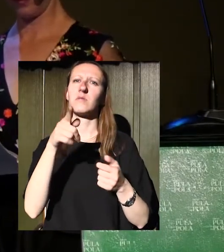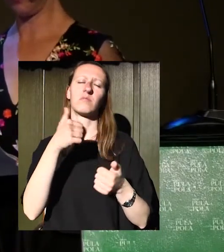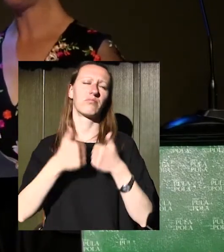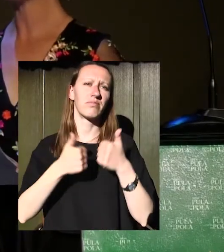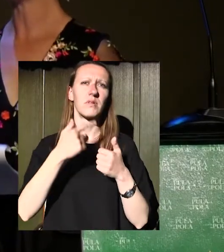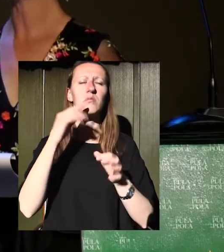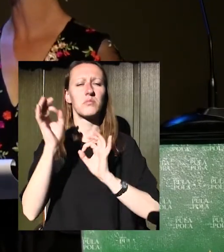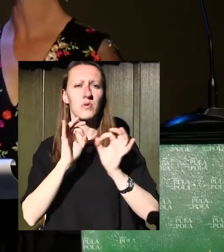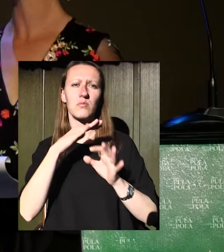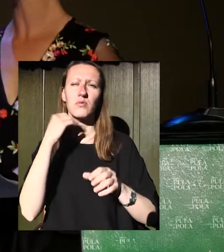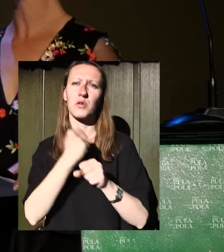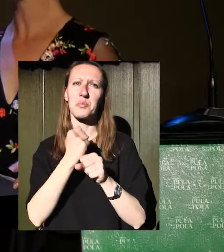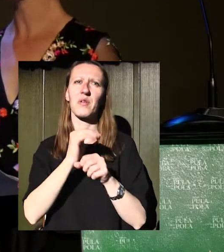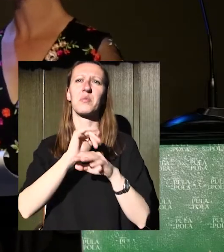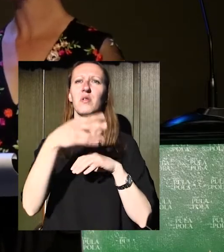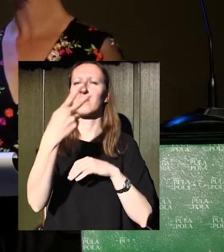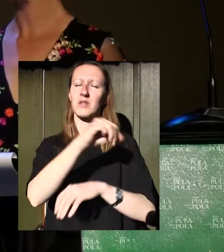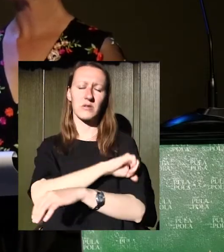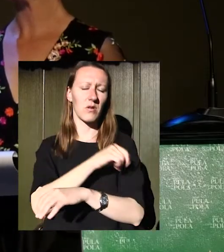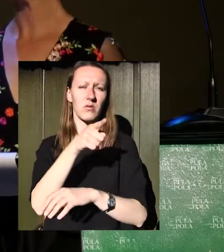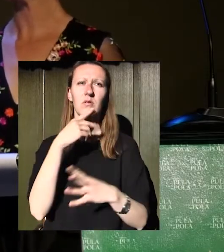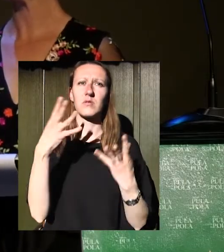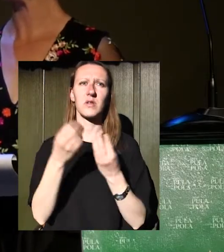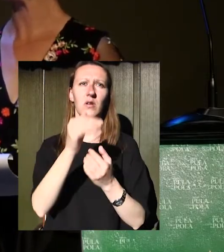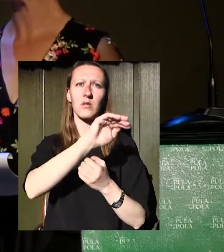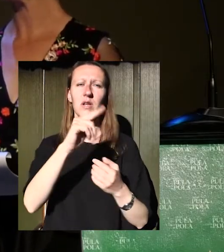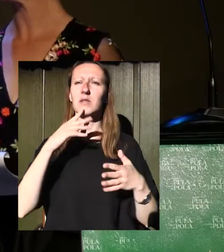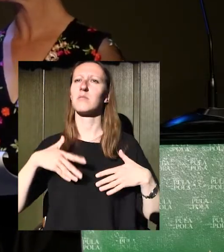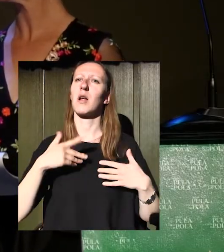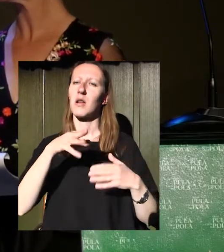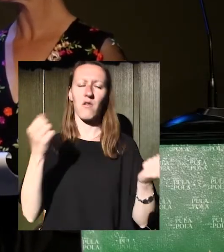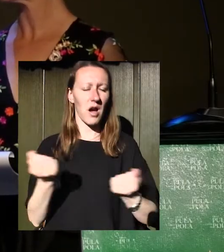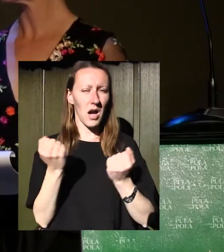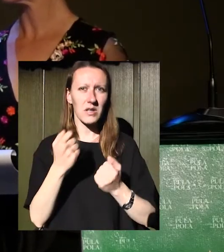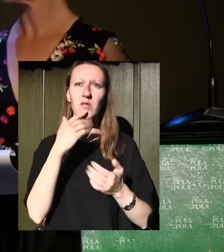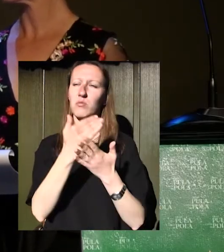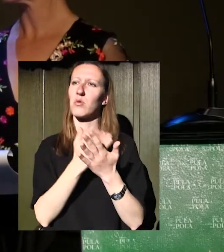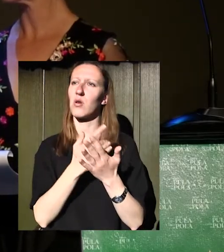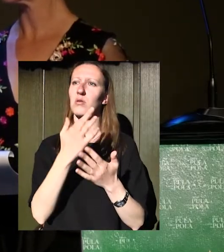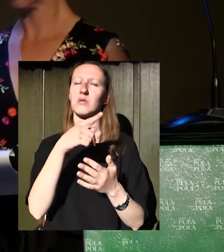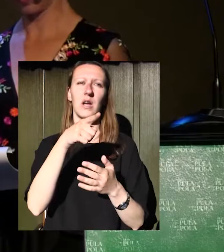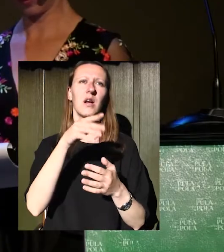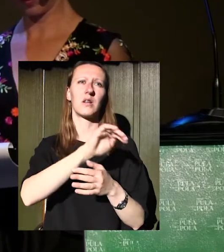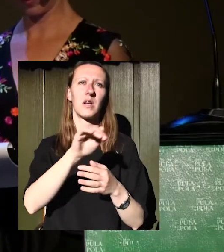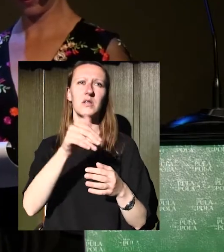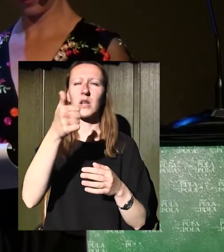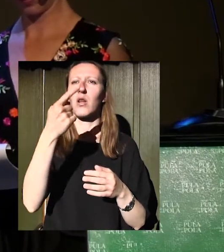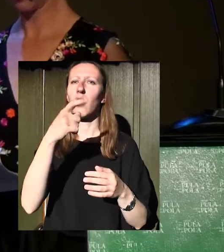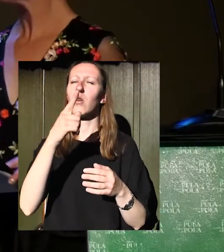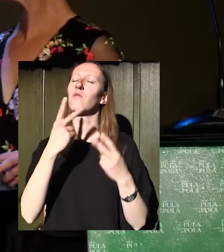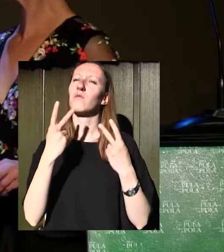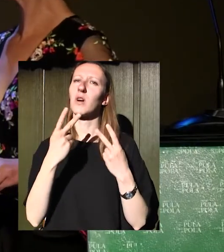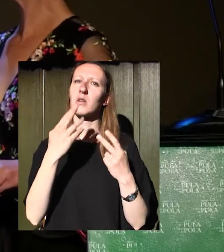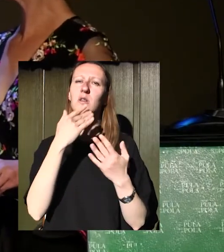di orientamento e progetti. Sono oltre 20 anni che coinvolgono i bambini e i giovani nelle loro attività e programmi di escursione. Uno